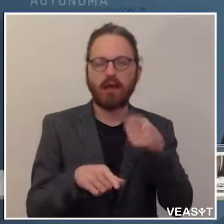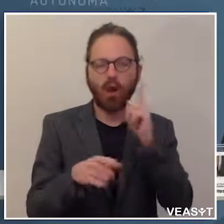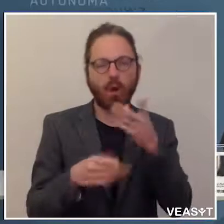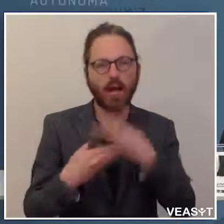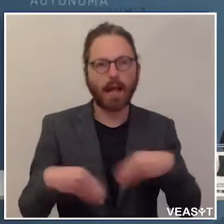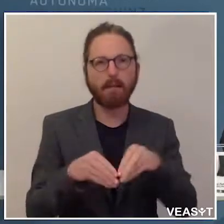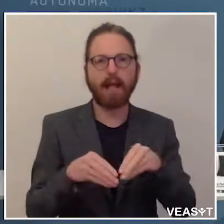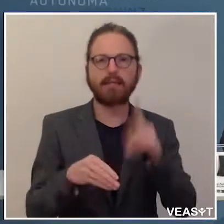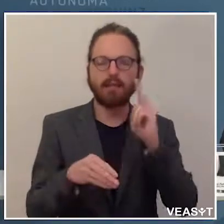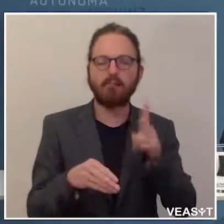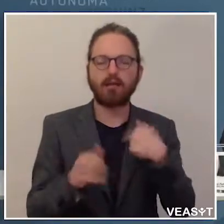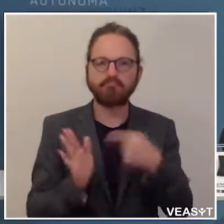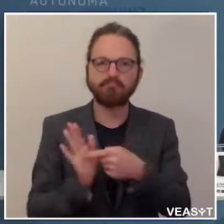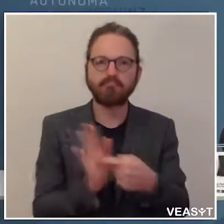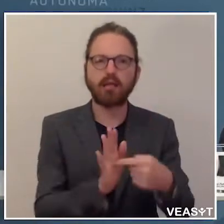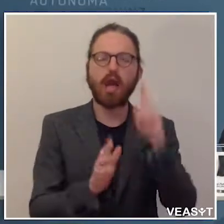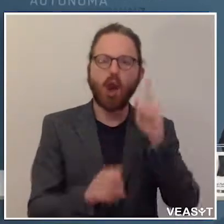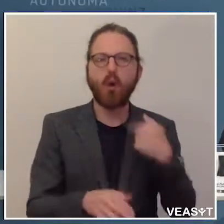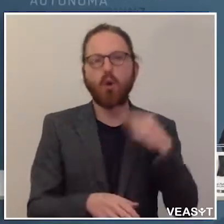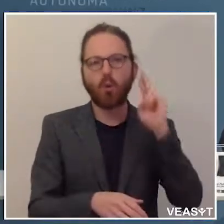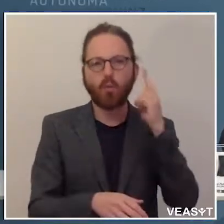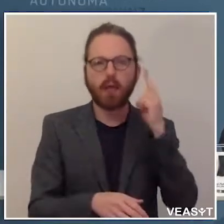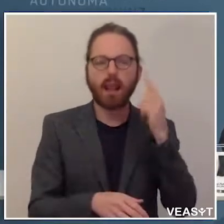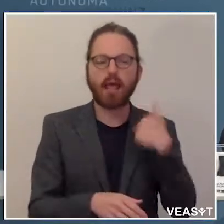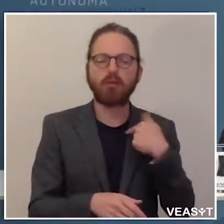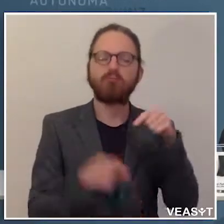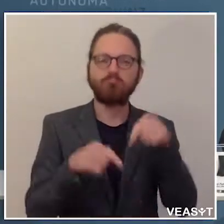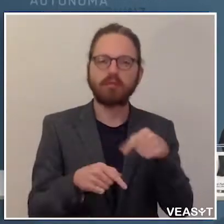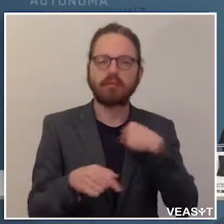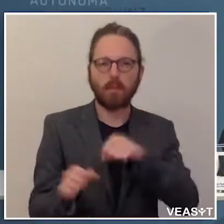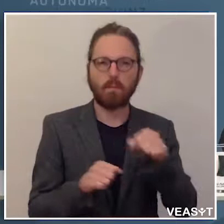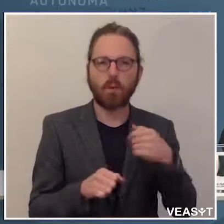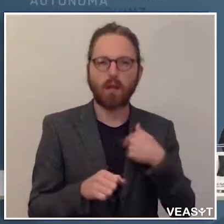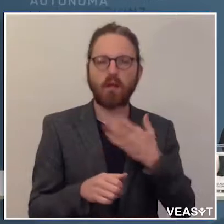natività con le stelle